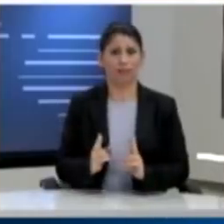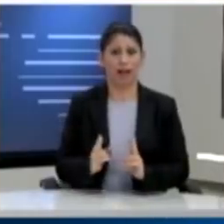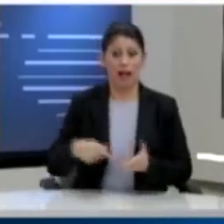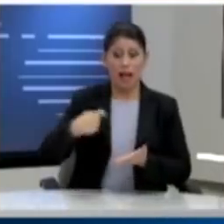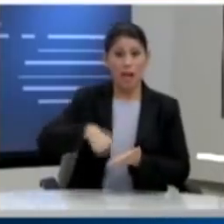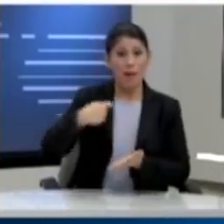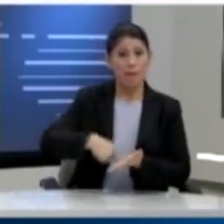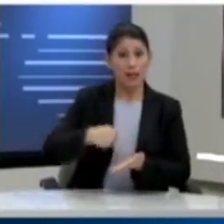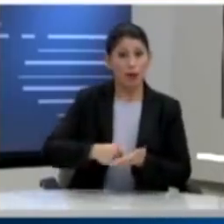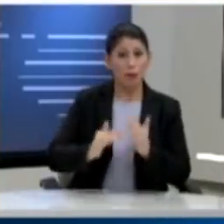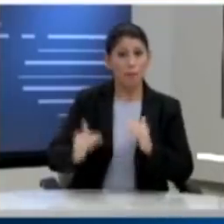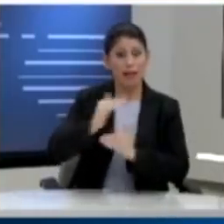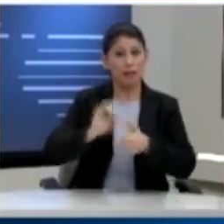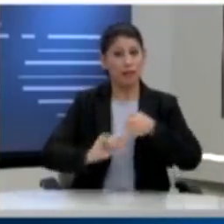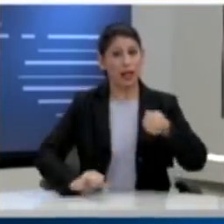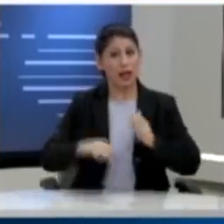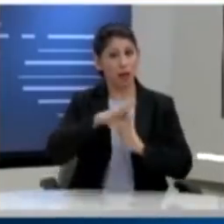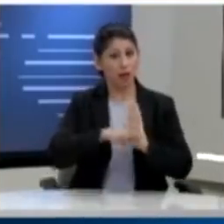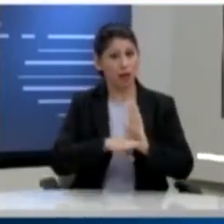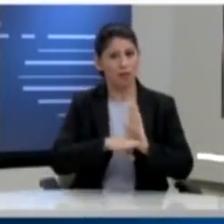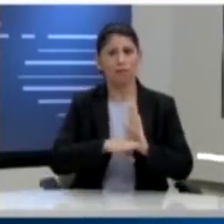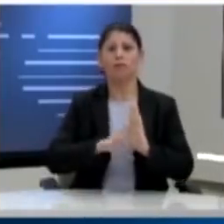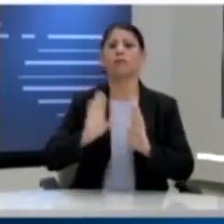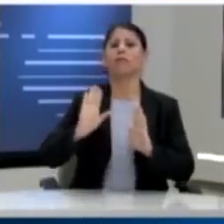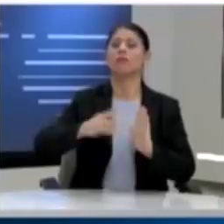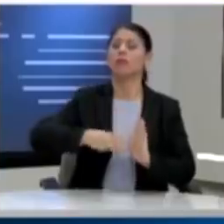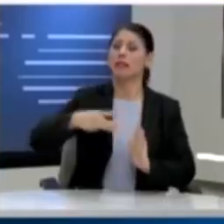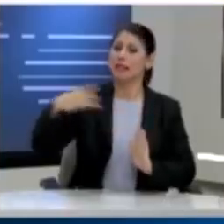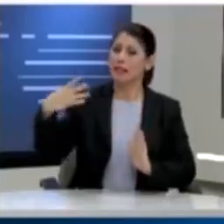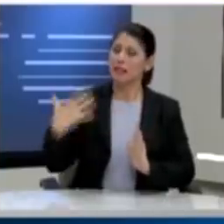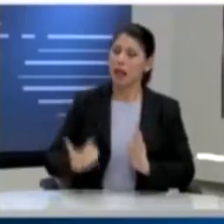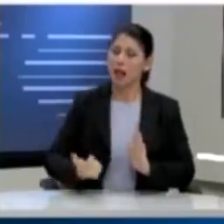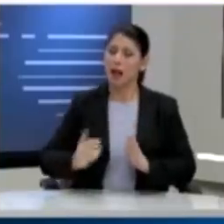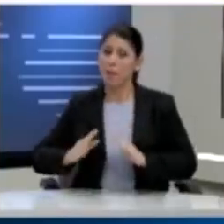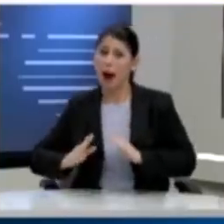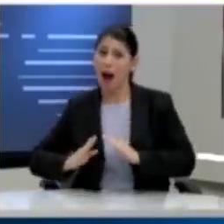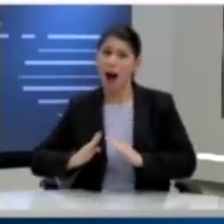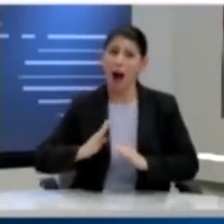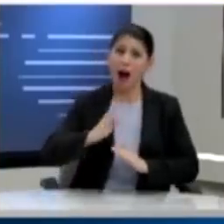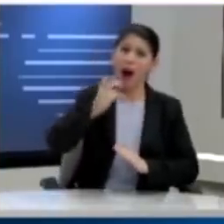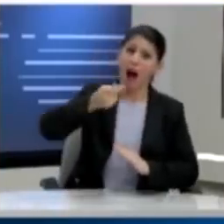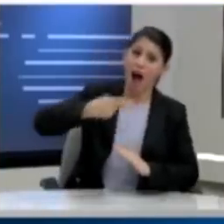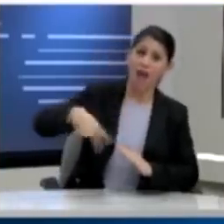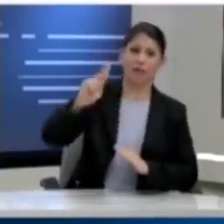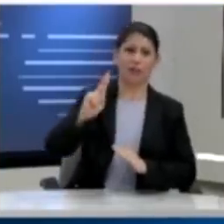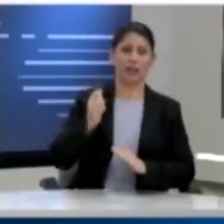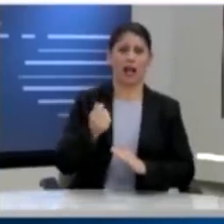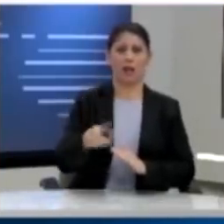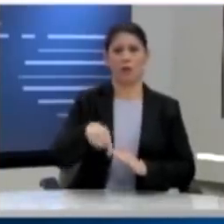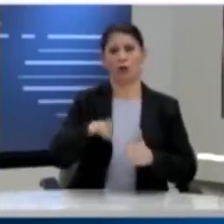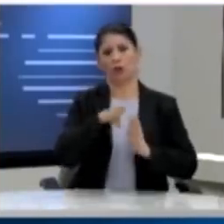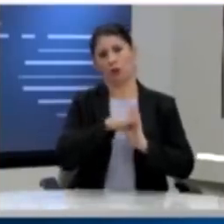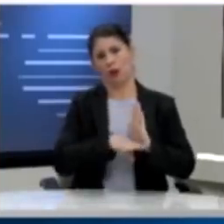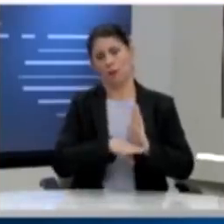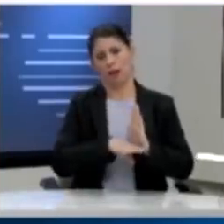μεταπτυχιακά προγράμματα? Το αντίθετο. Επί ΣΥΡΙΖΑ είχαμε κατακόρυφη αύξηση στον αριθμό αυτών των